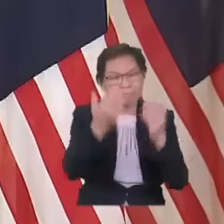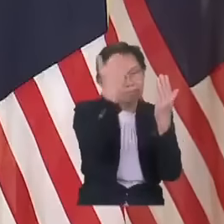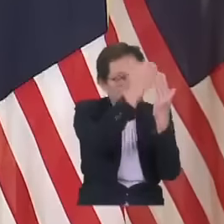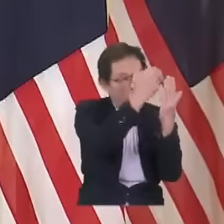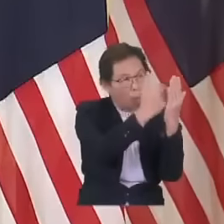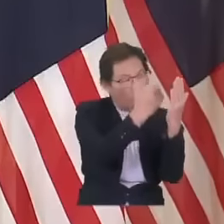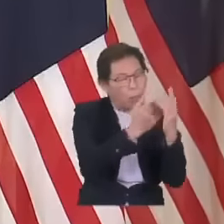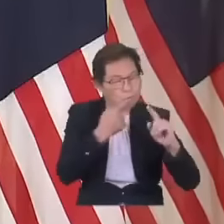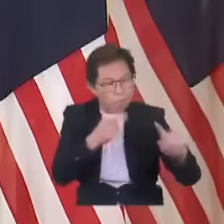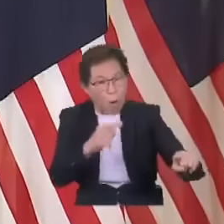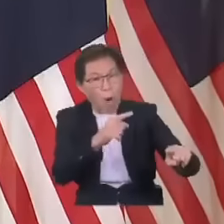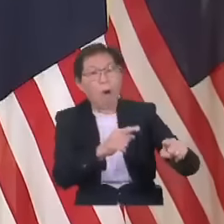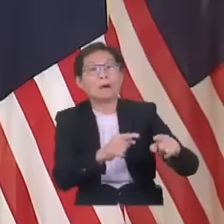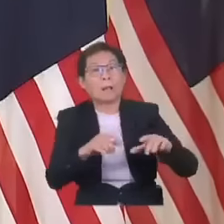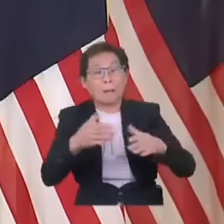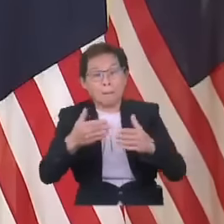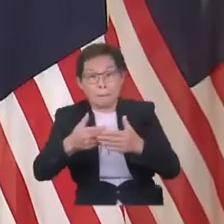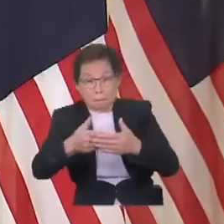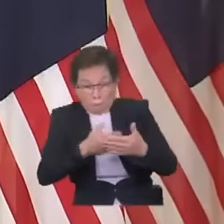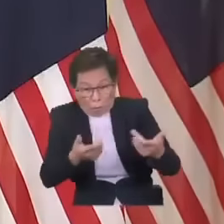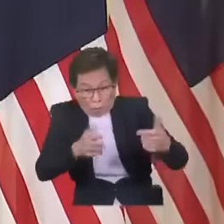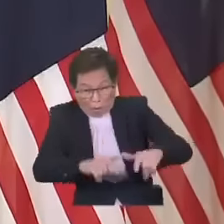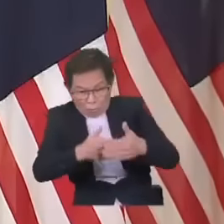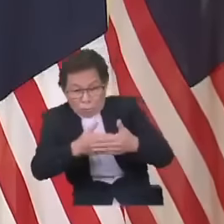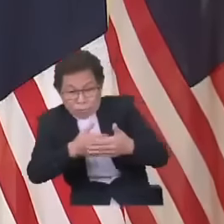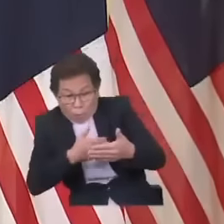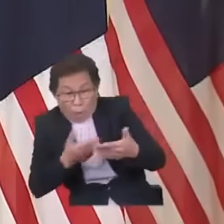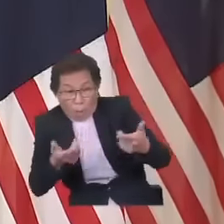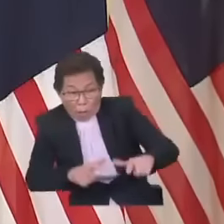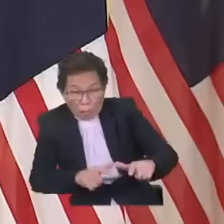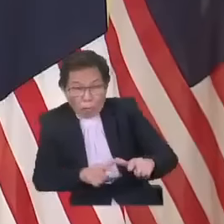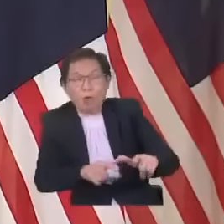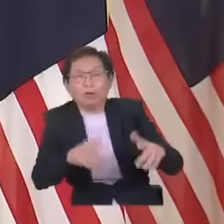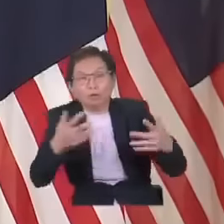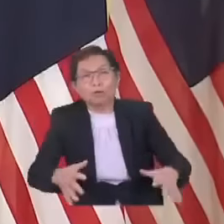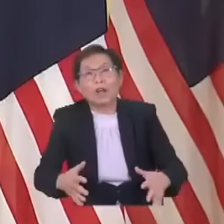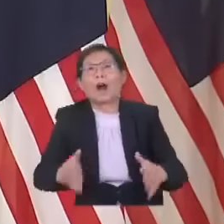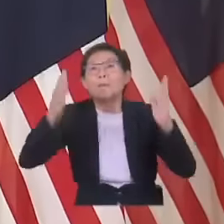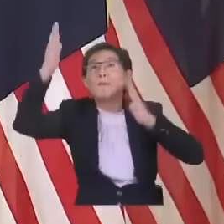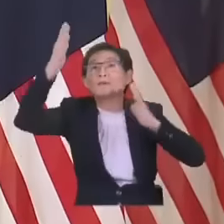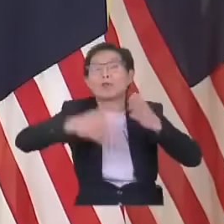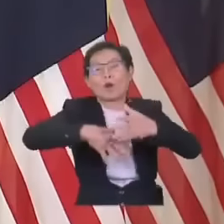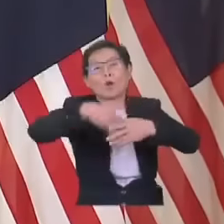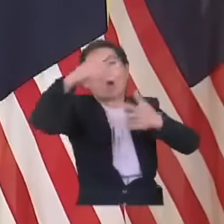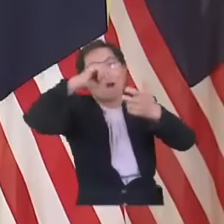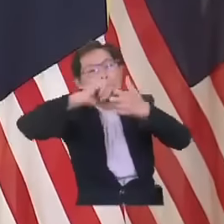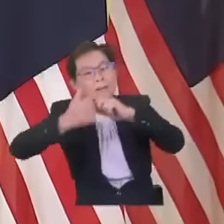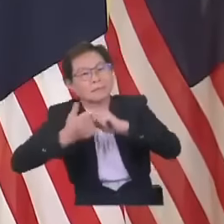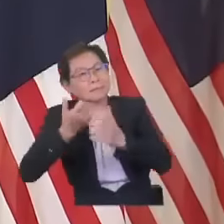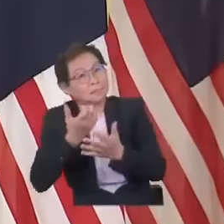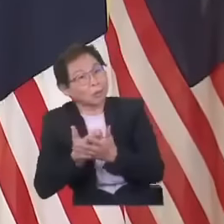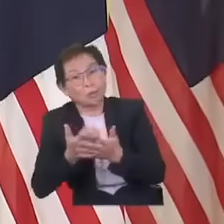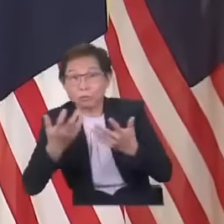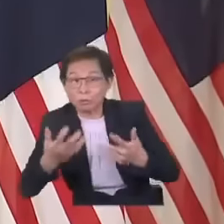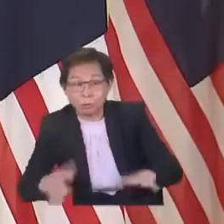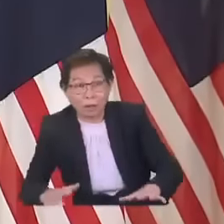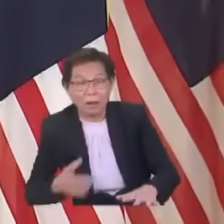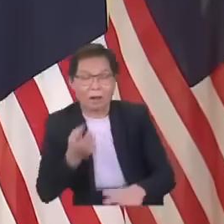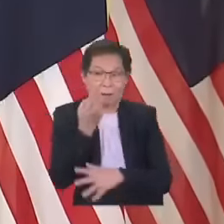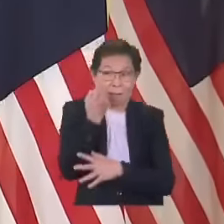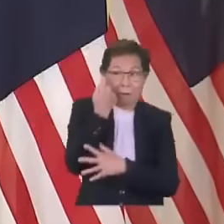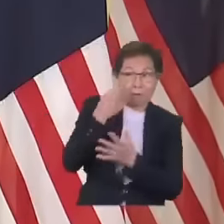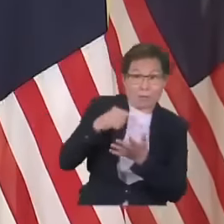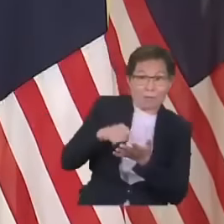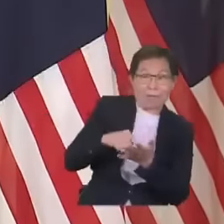responsif dan proaktif telah berjaya membawa negara keluar daripada kemelut ekonomi terbaru